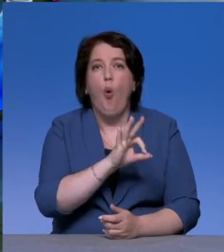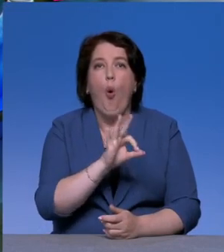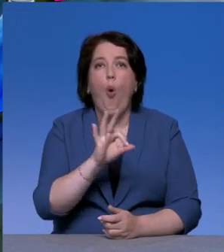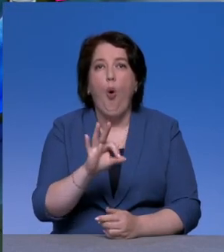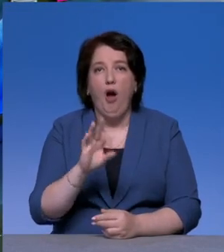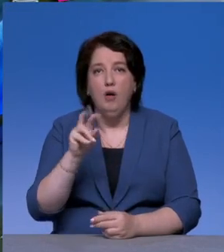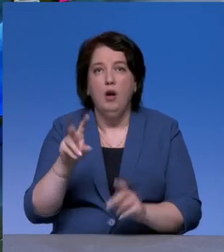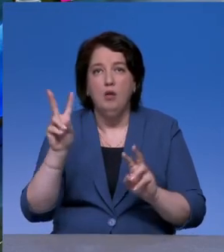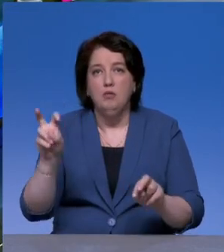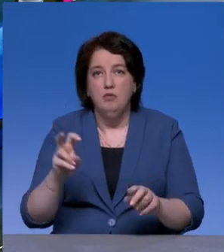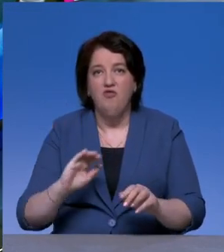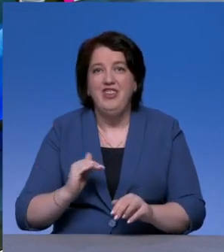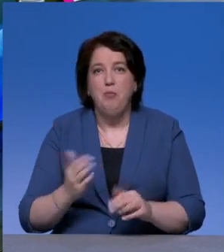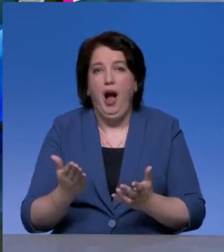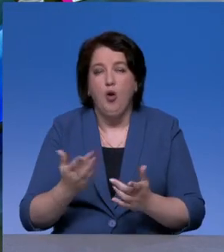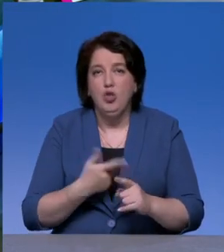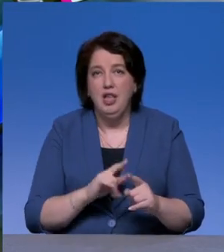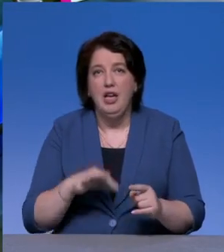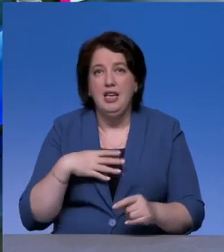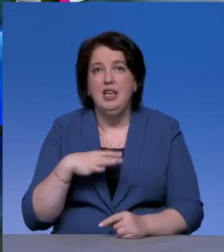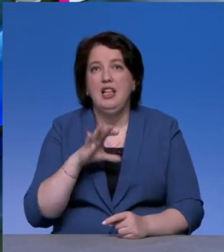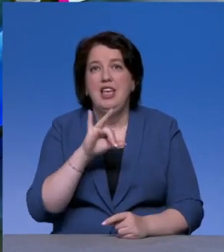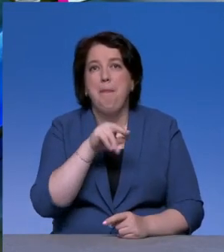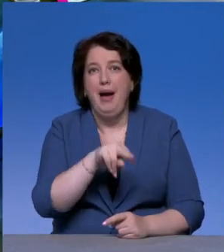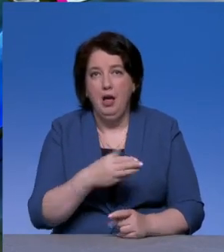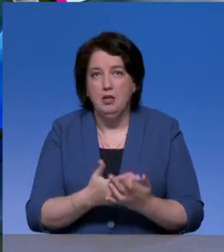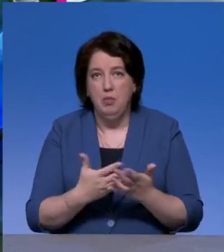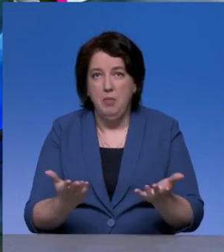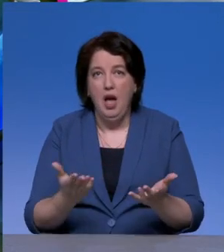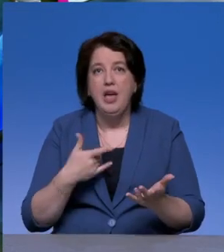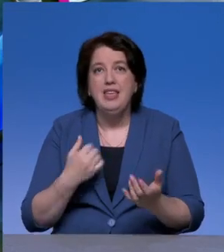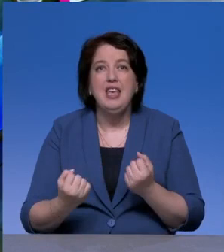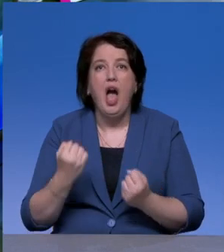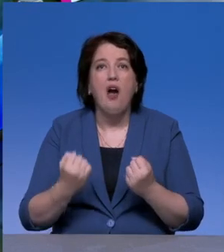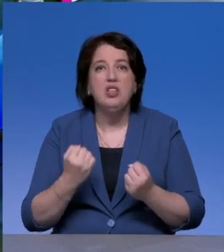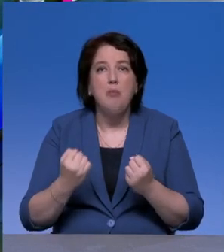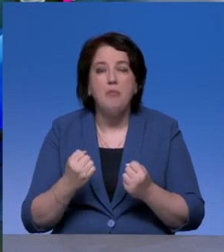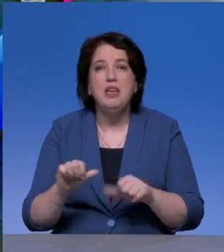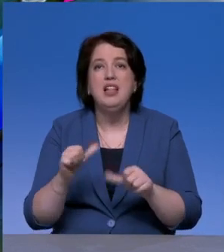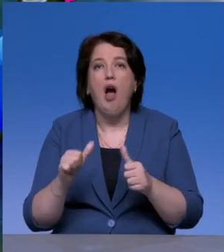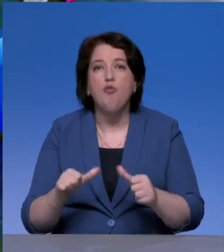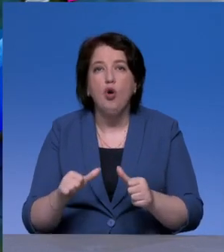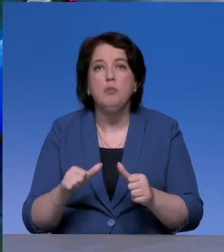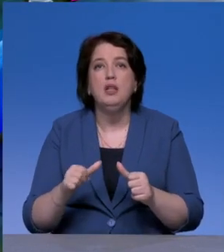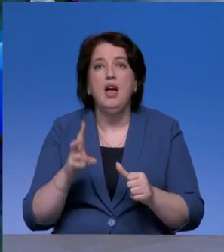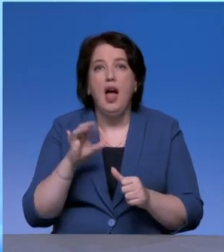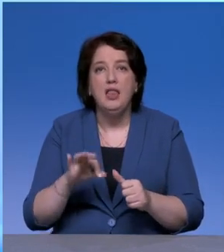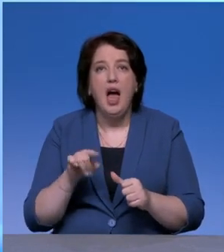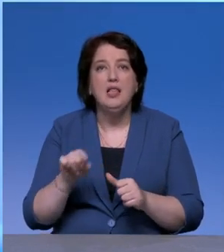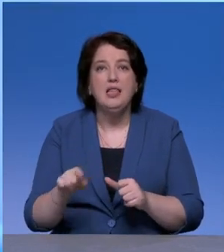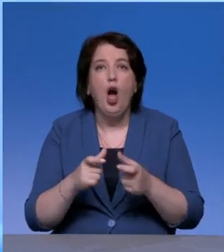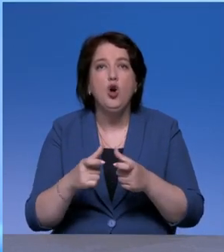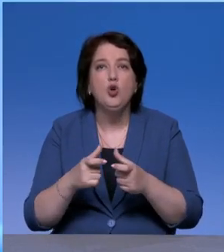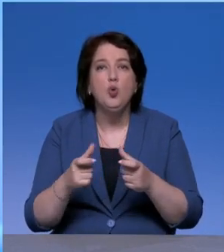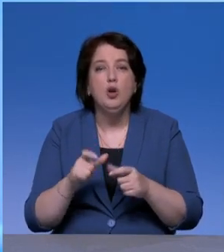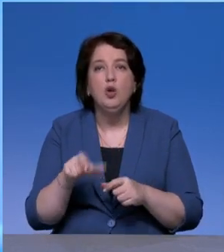А во-вторых, очень многие автомобили оформлены на людей, которые никогда не имели водительского удостоверения, и таким